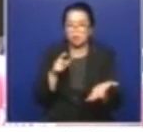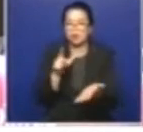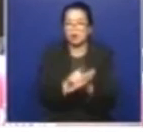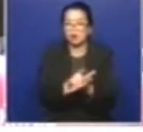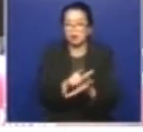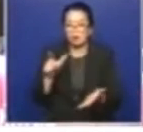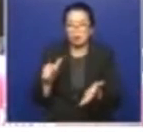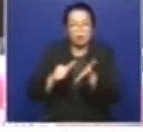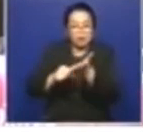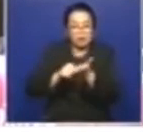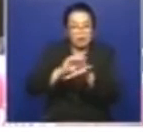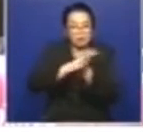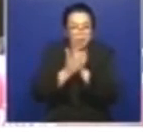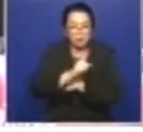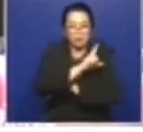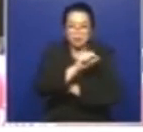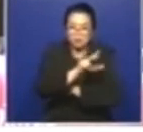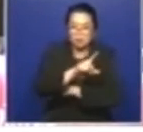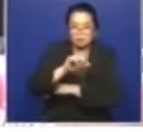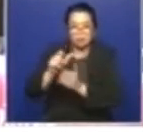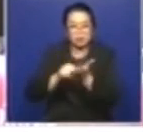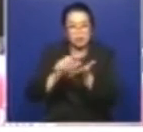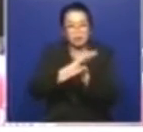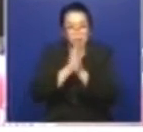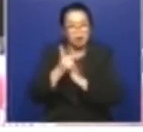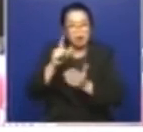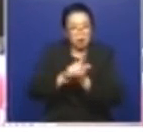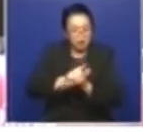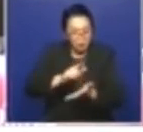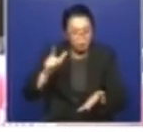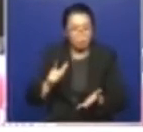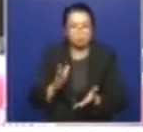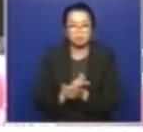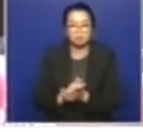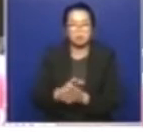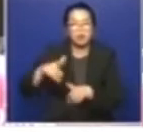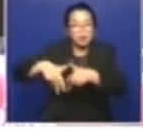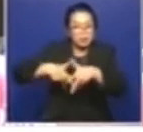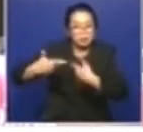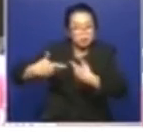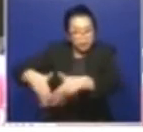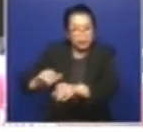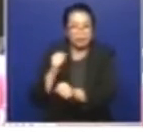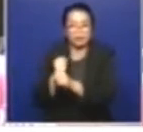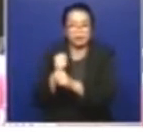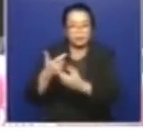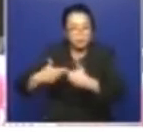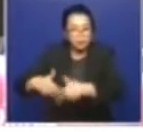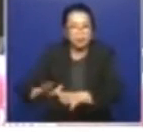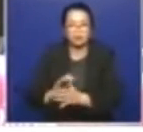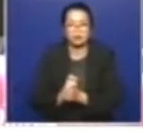วันที่23 24เนี่ยผ่านสภาก็เป็นเรื่องของประชาชนให้เขาทำกันไปพอเขามีสสร